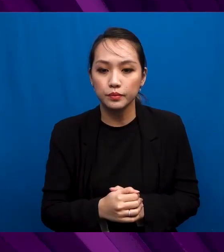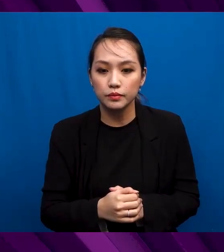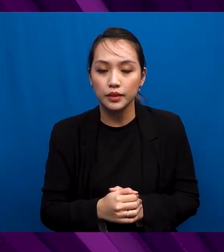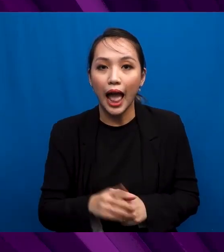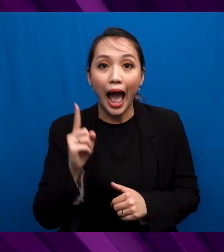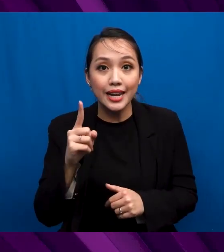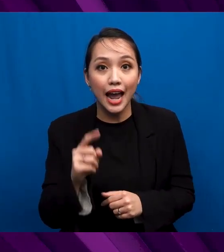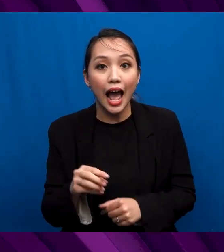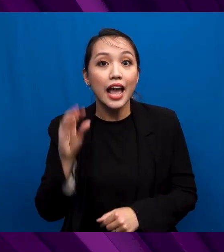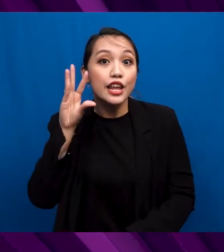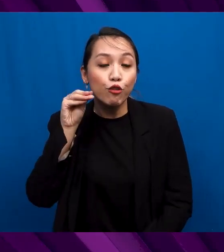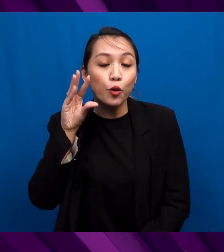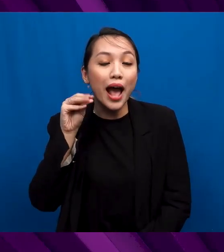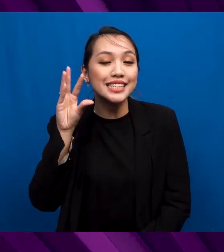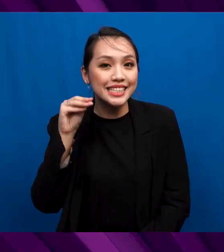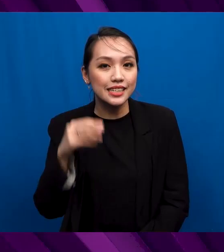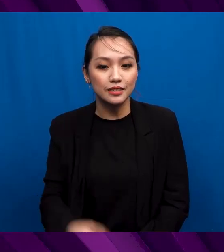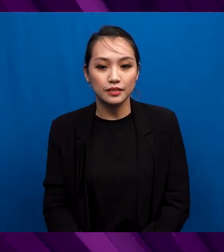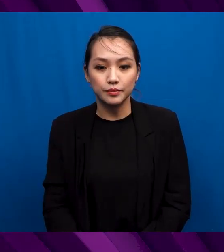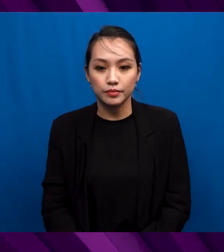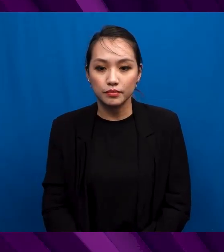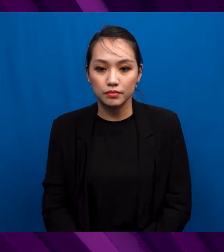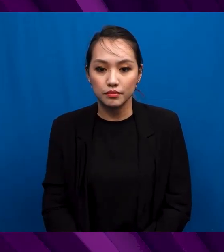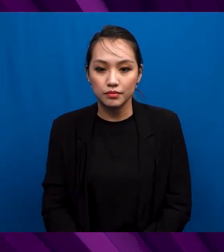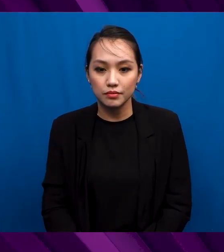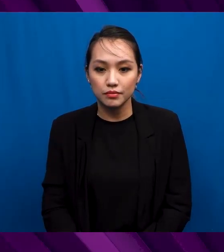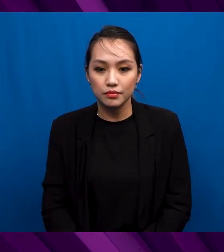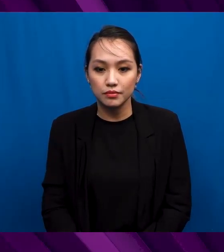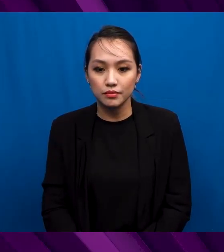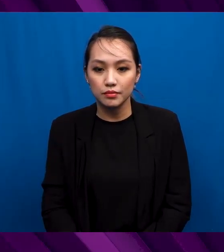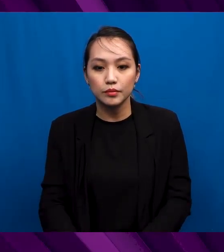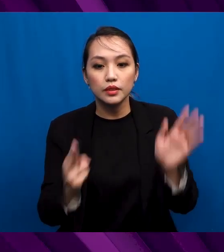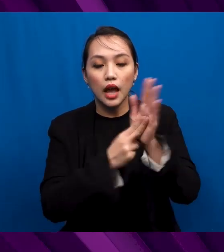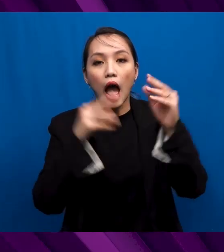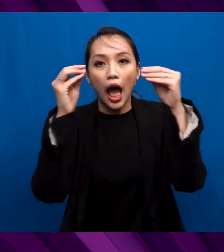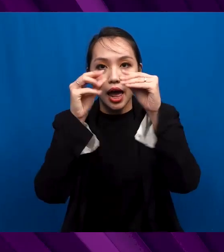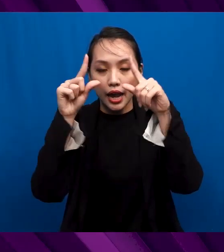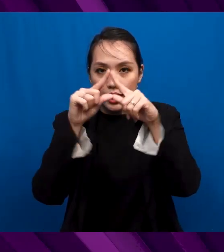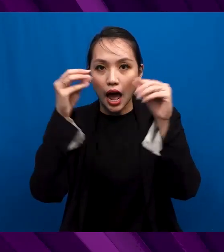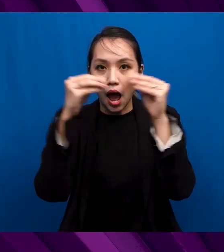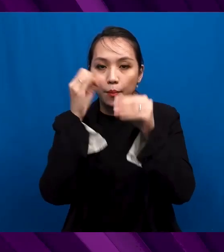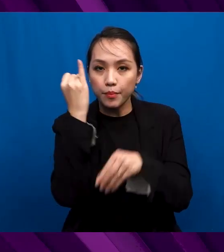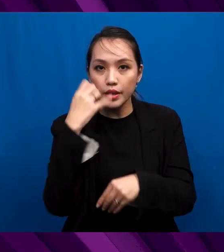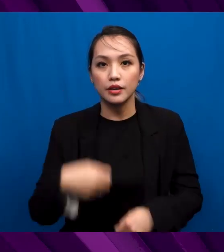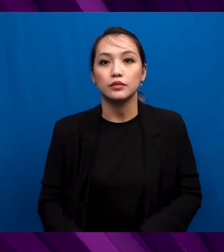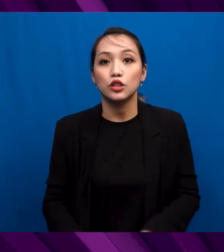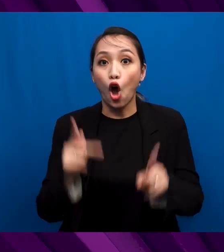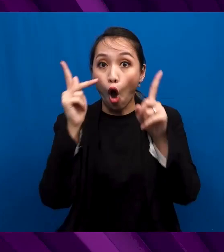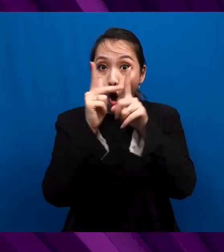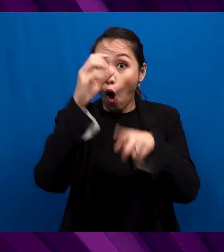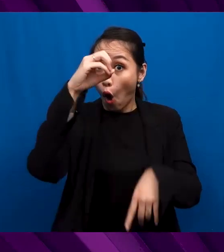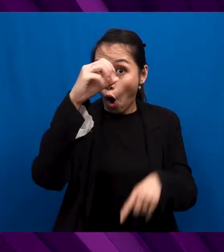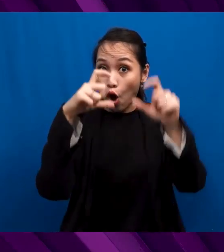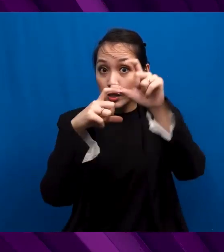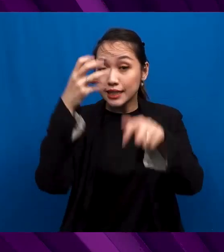informasi yang berguna. Ternyata Nabi Hosea di Perjanjian Lama adalah keturunannya. Ruben